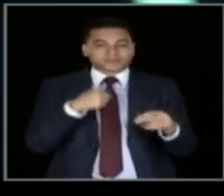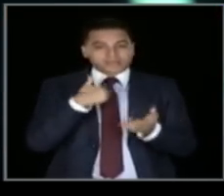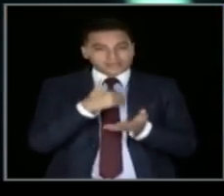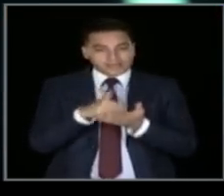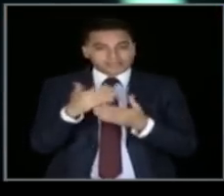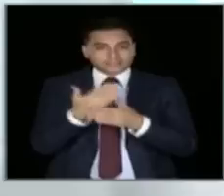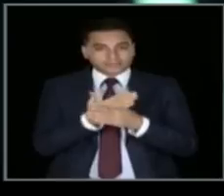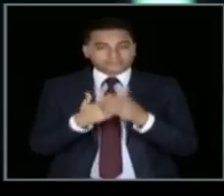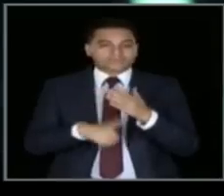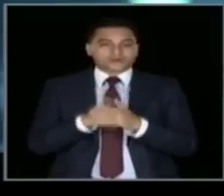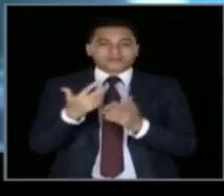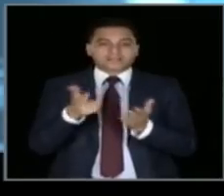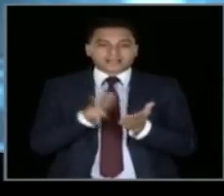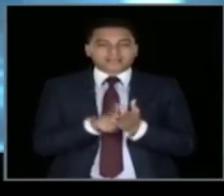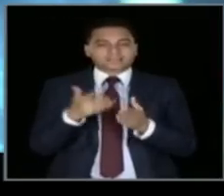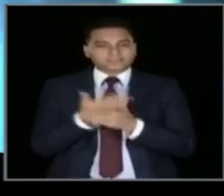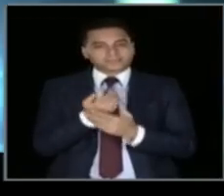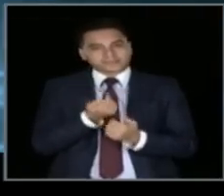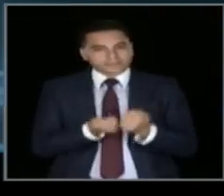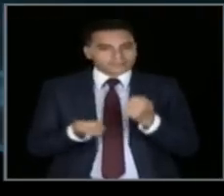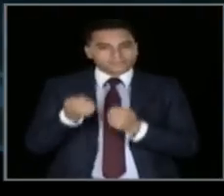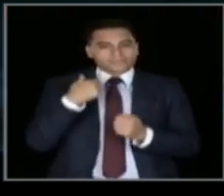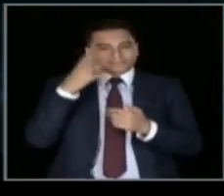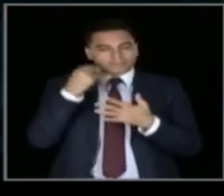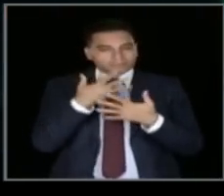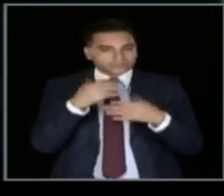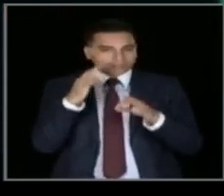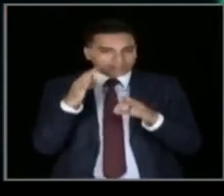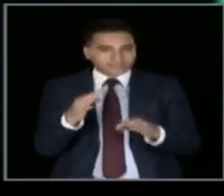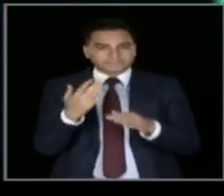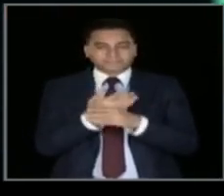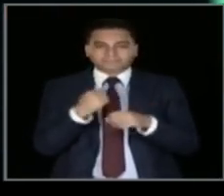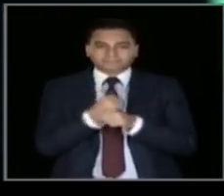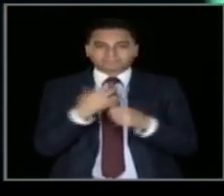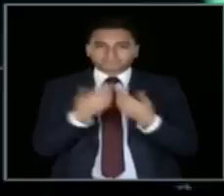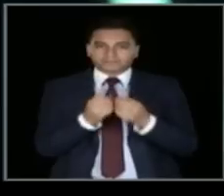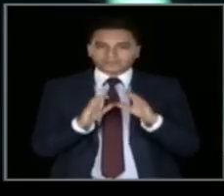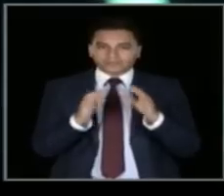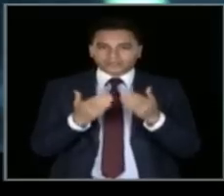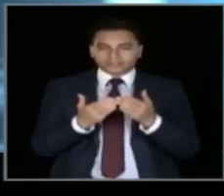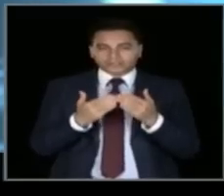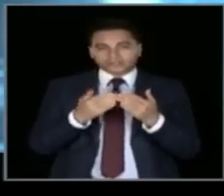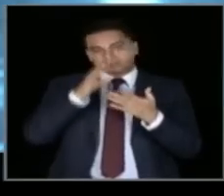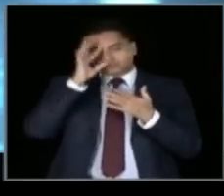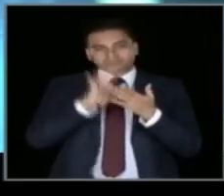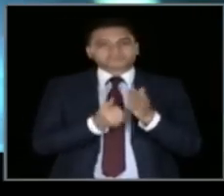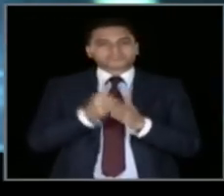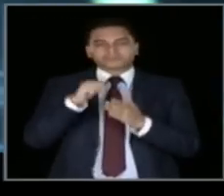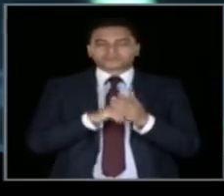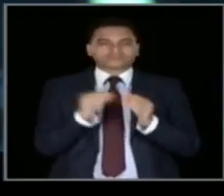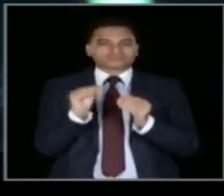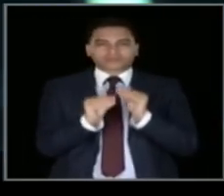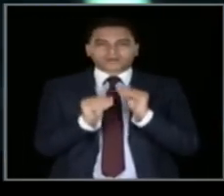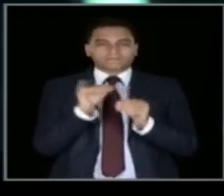على 3 نقط ان شاء الله. انا مبسوطه جدا باداء فريقي حتى لو ما حالفناش الحظ وصعدنا لدور 8. انا مبسوط من مشاركتي الموسم